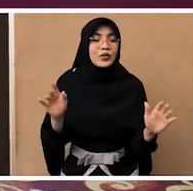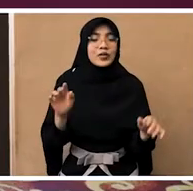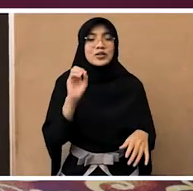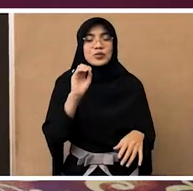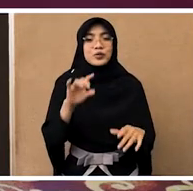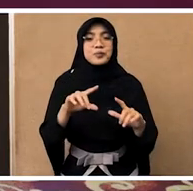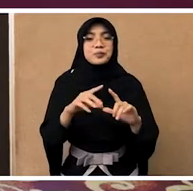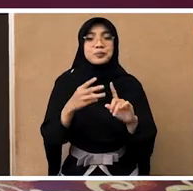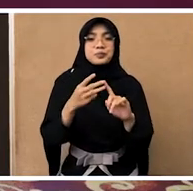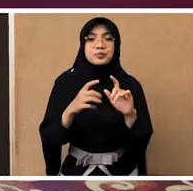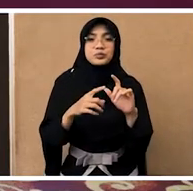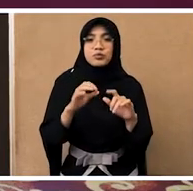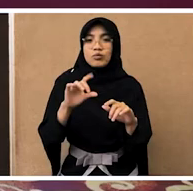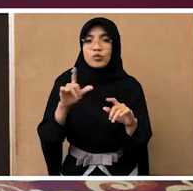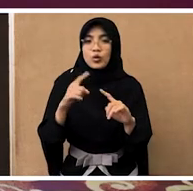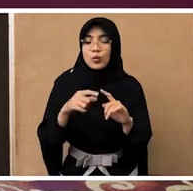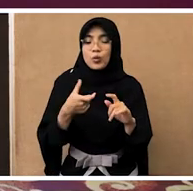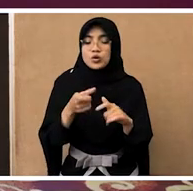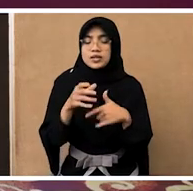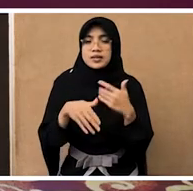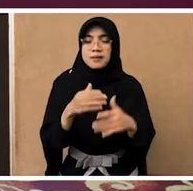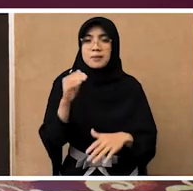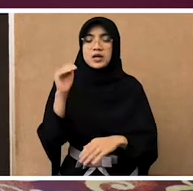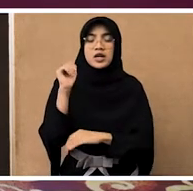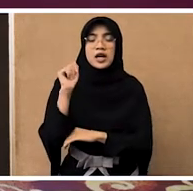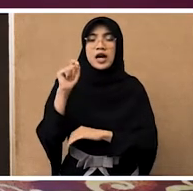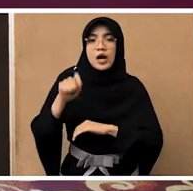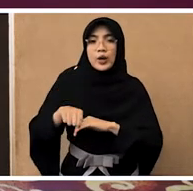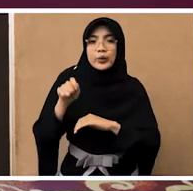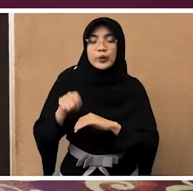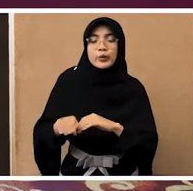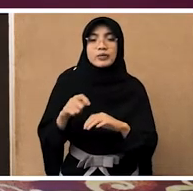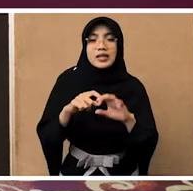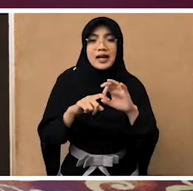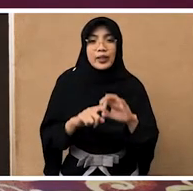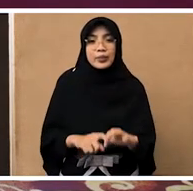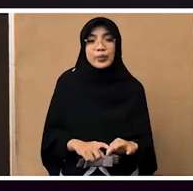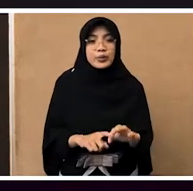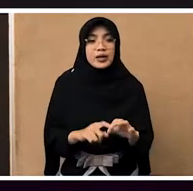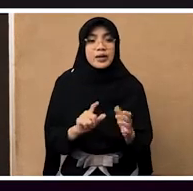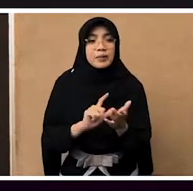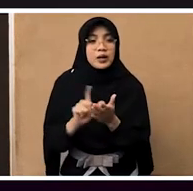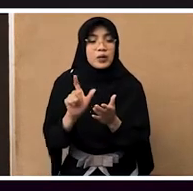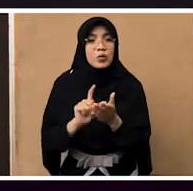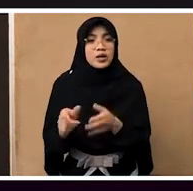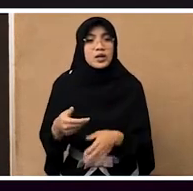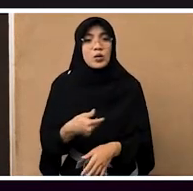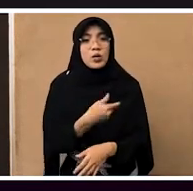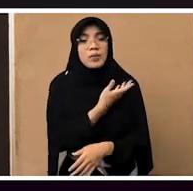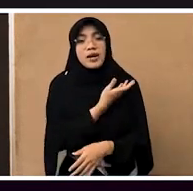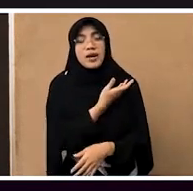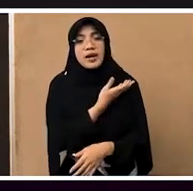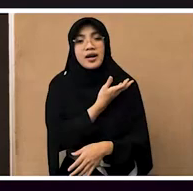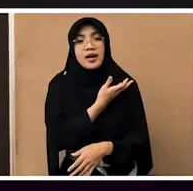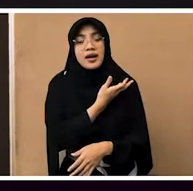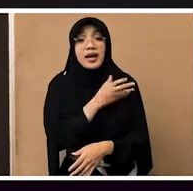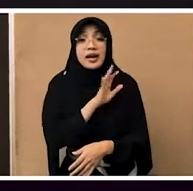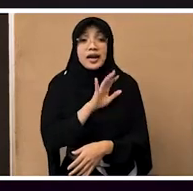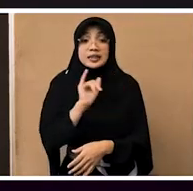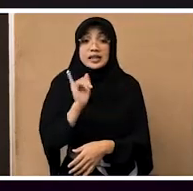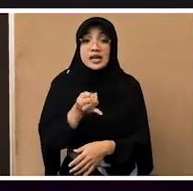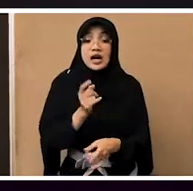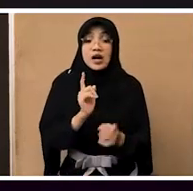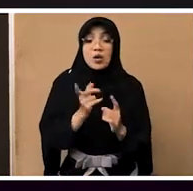itu namanya apa proses penegakan hukum sepenuhnya bergantung kepada adanya pengaduan dari korban Nah jadi